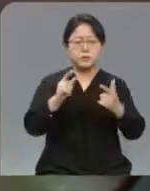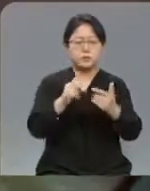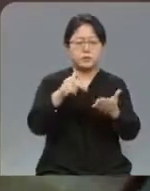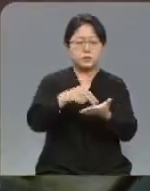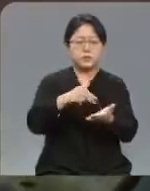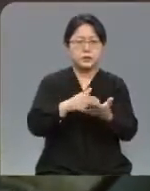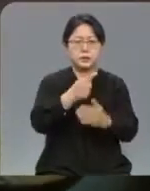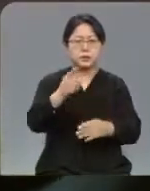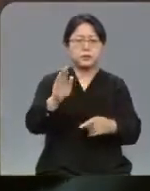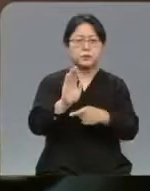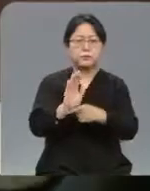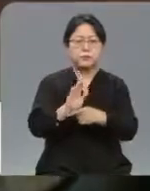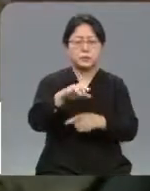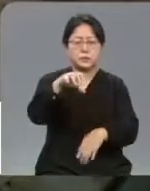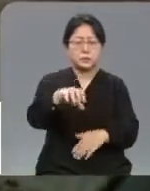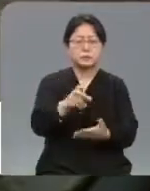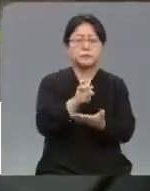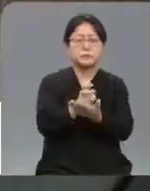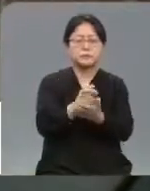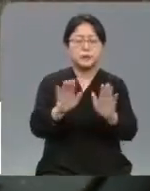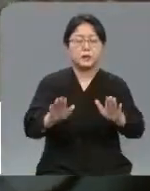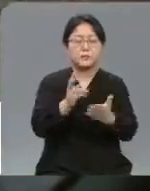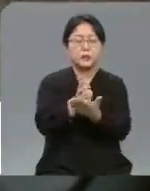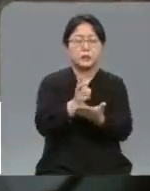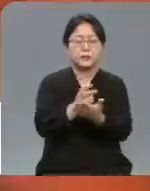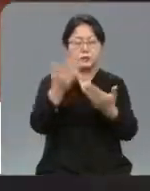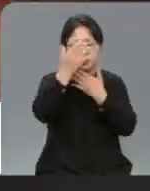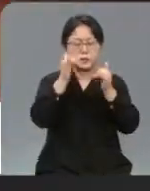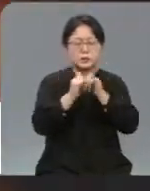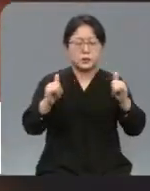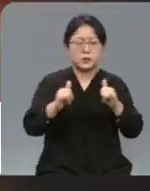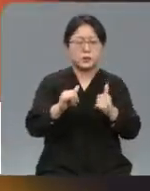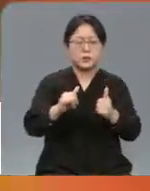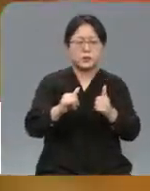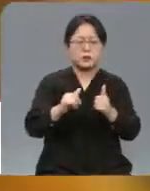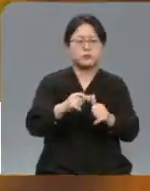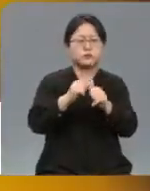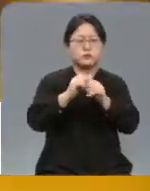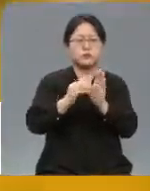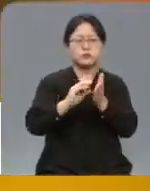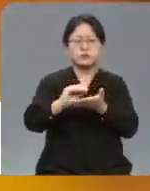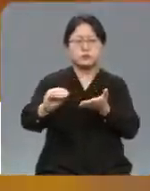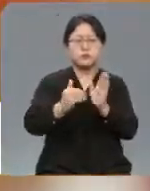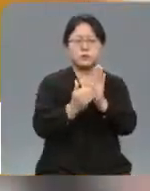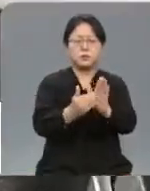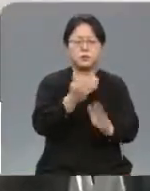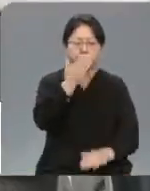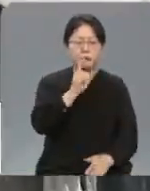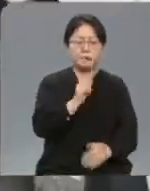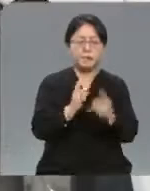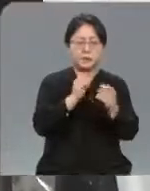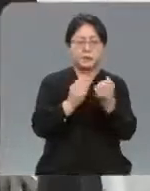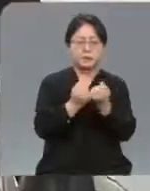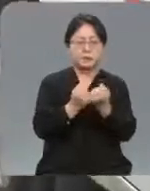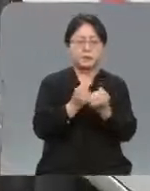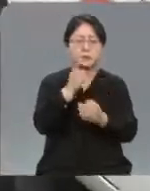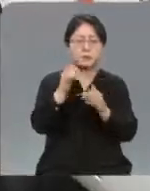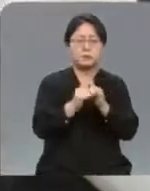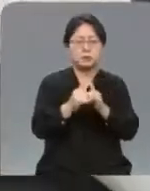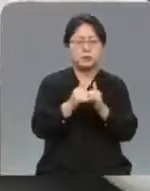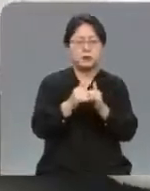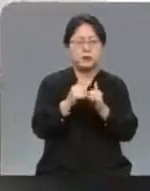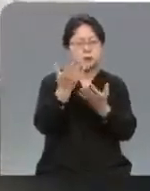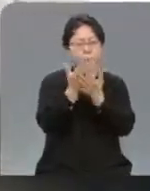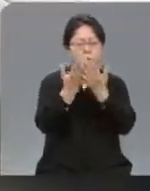소방본부는 또 현행 법사 술에 취한 사람에 대해서는 출동 을 거부할 수 있다고 덧붙였습니다 친구가 불명